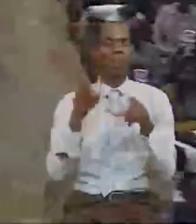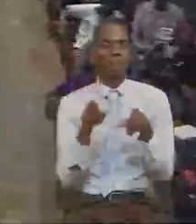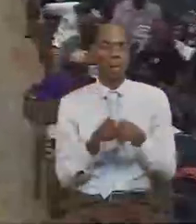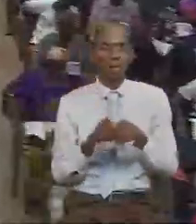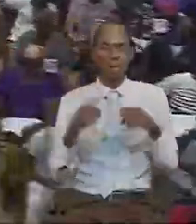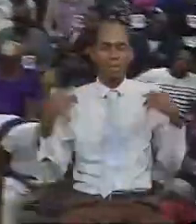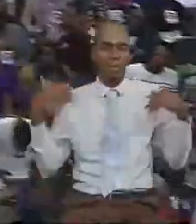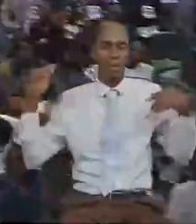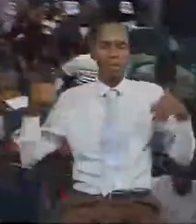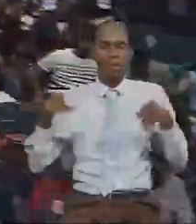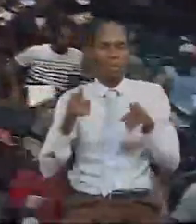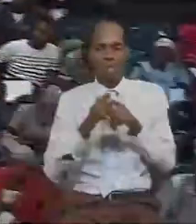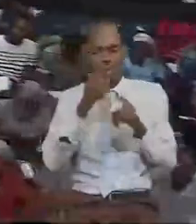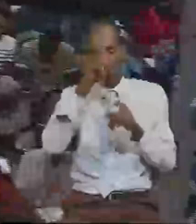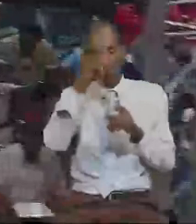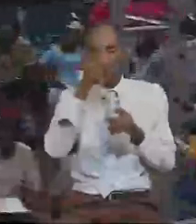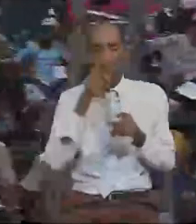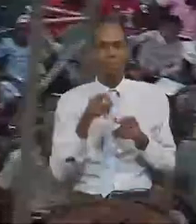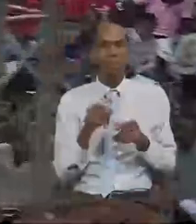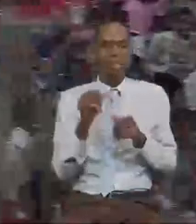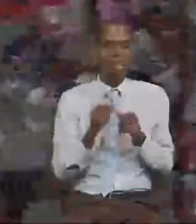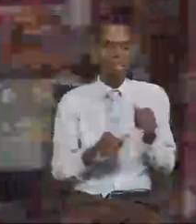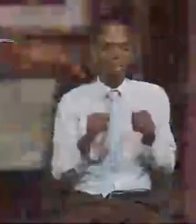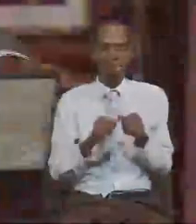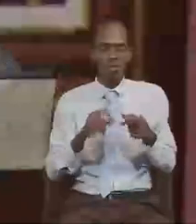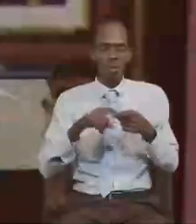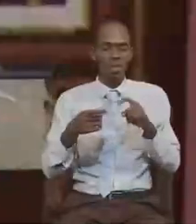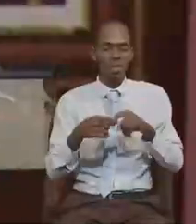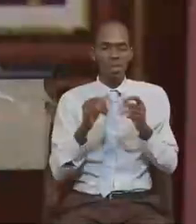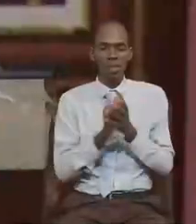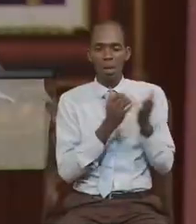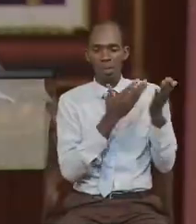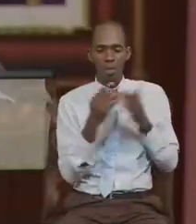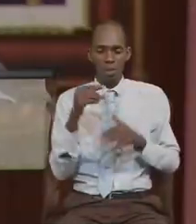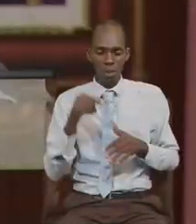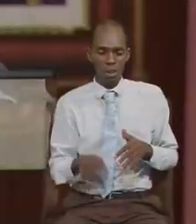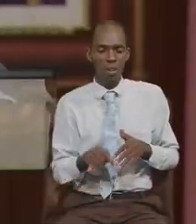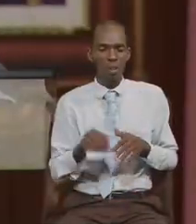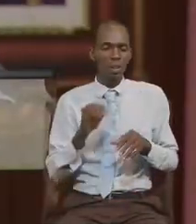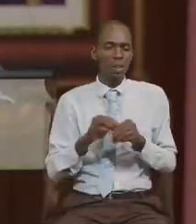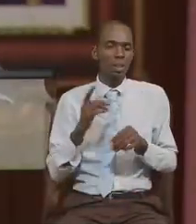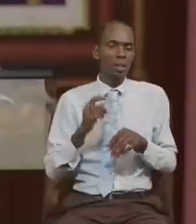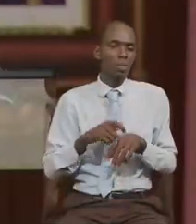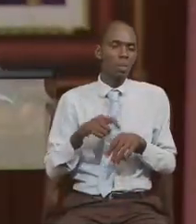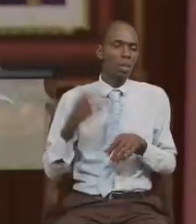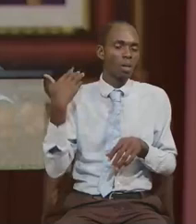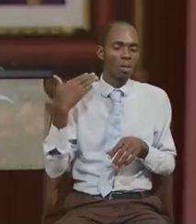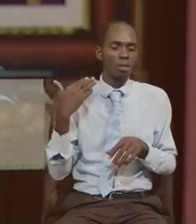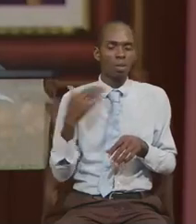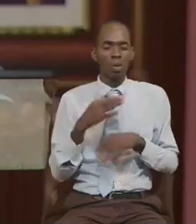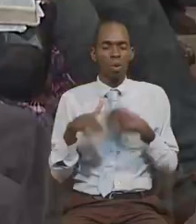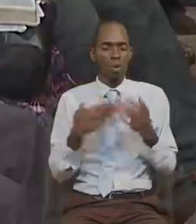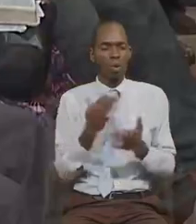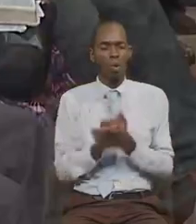Toute chaîne qui te liait, qui te maintenait par le passé, toutes ces chaînes seront